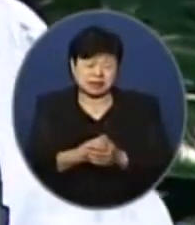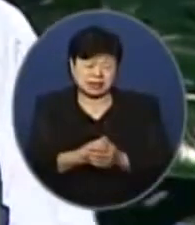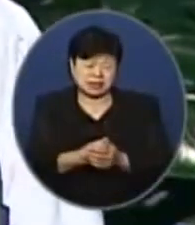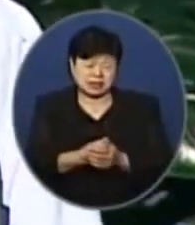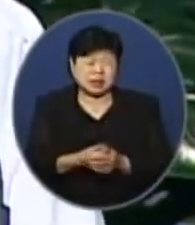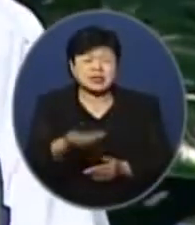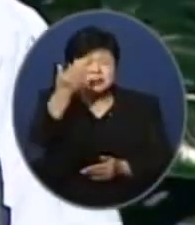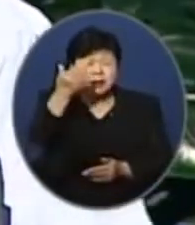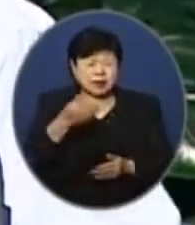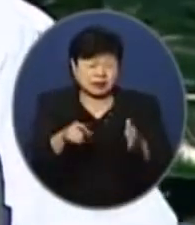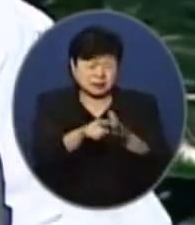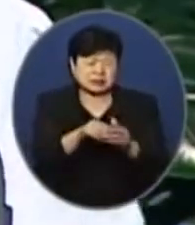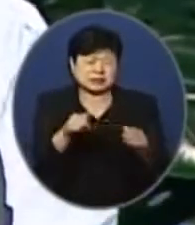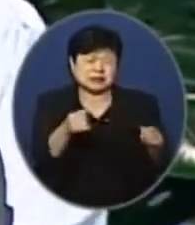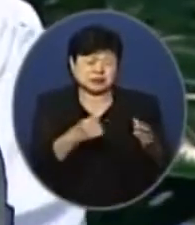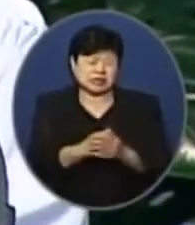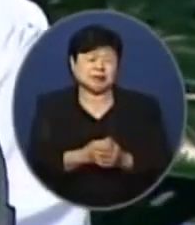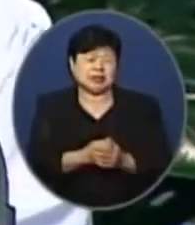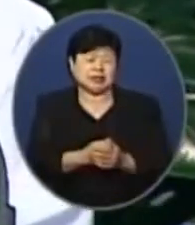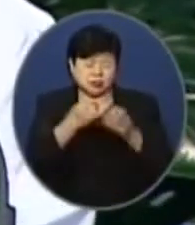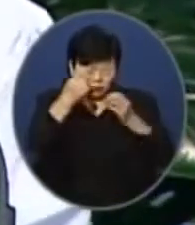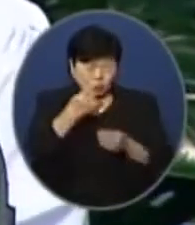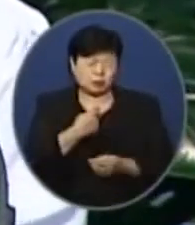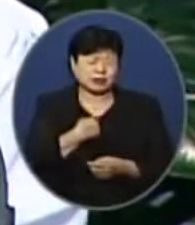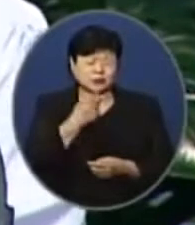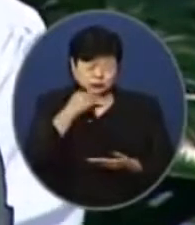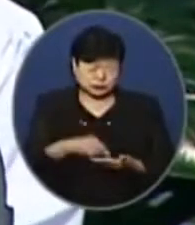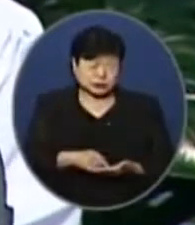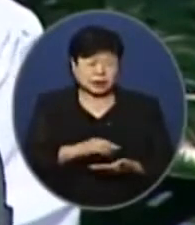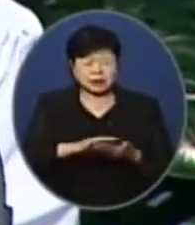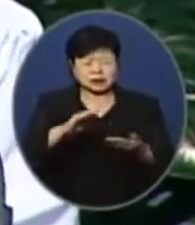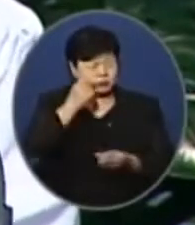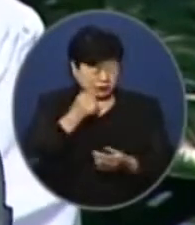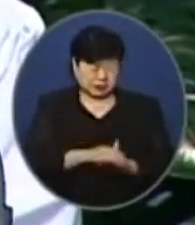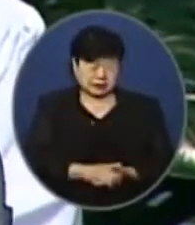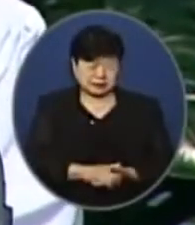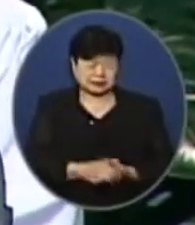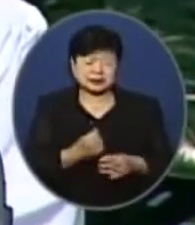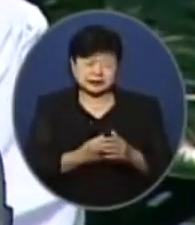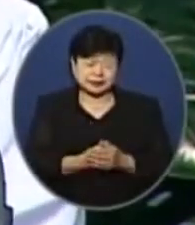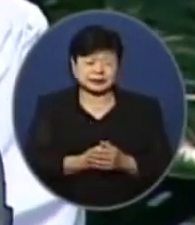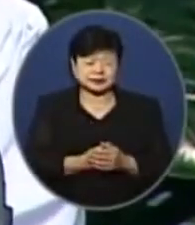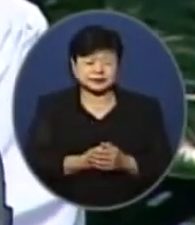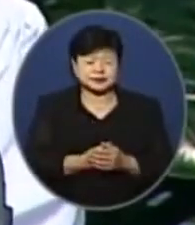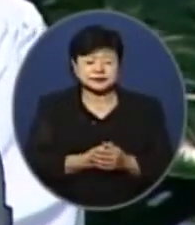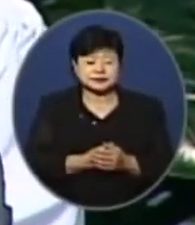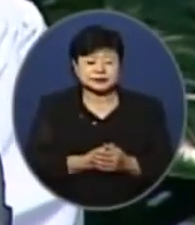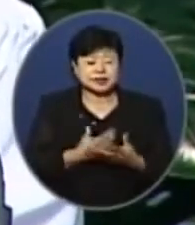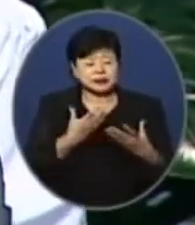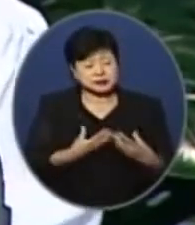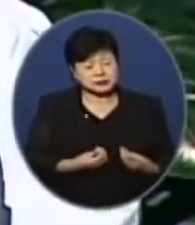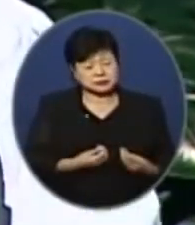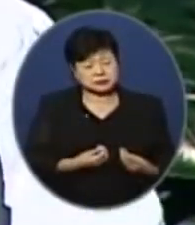그러한 고통, 그로 인해 남겨진 상처는 쉽사리 지워지지가 않습니다. 그래서